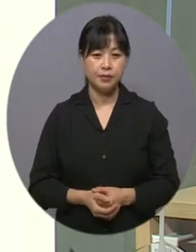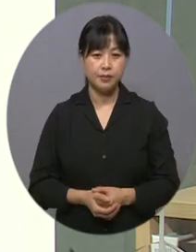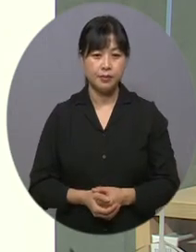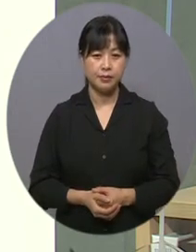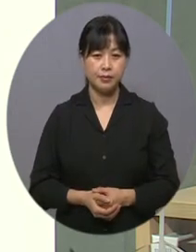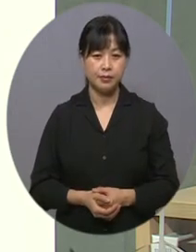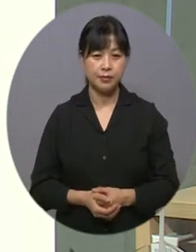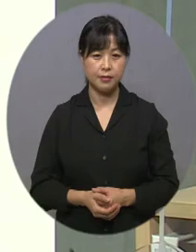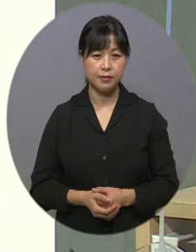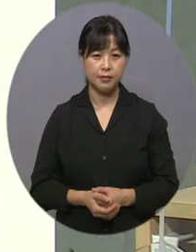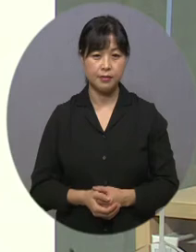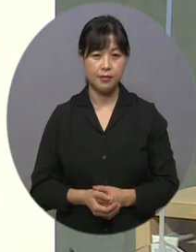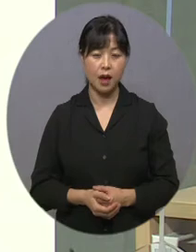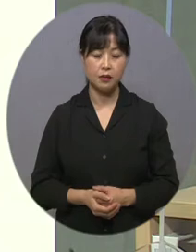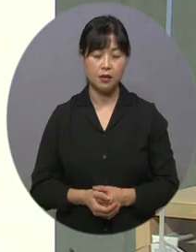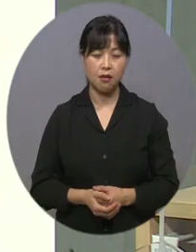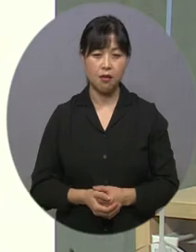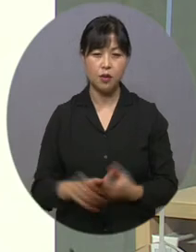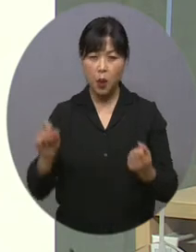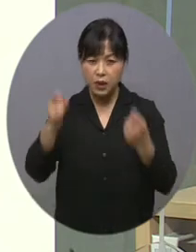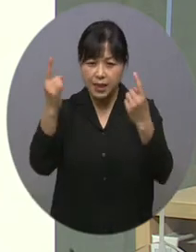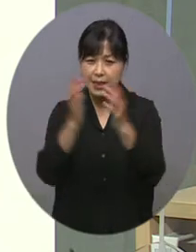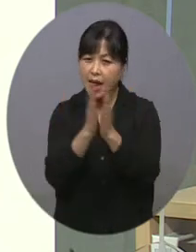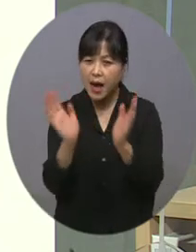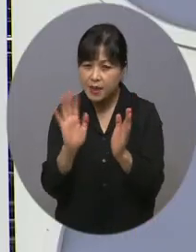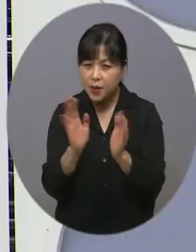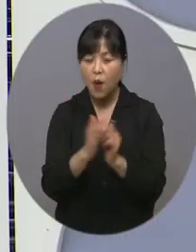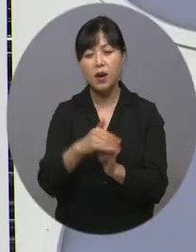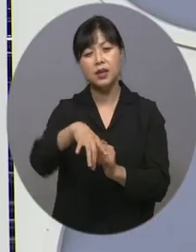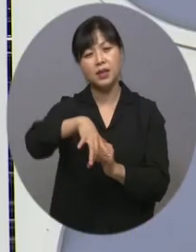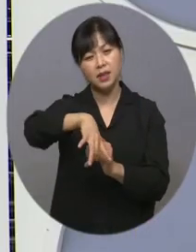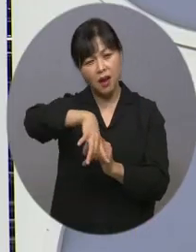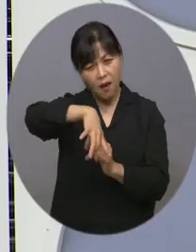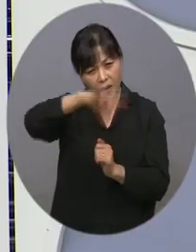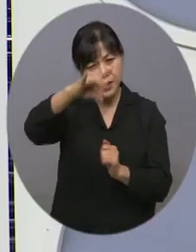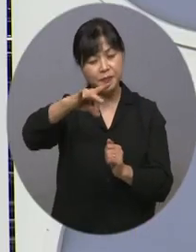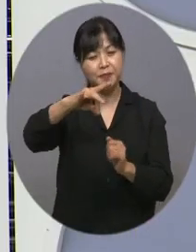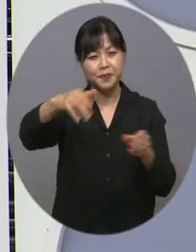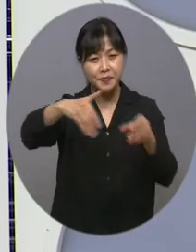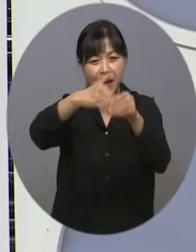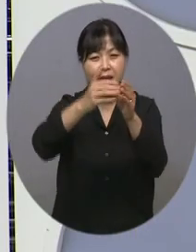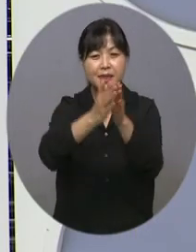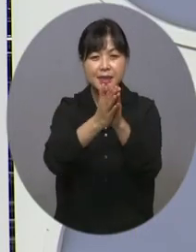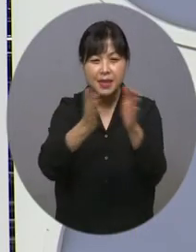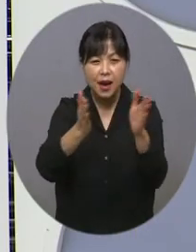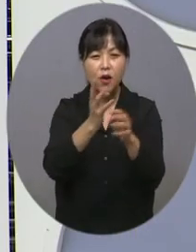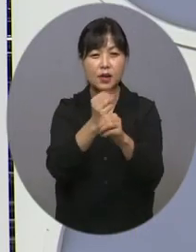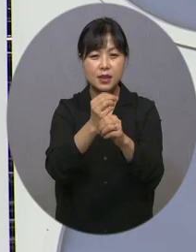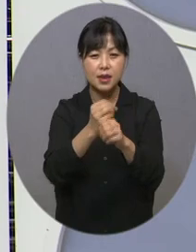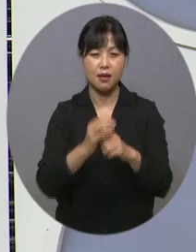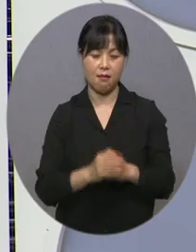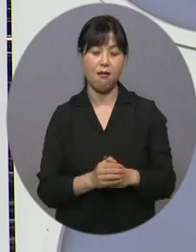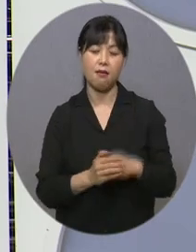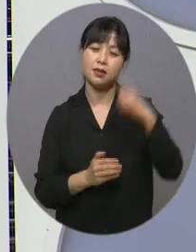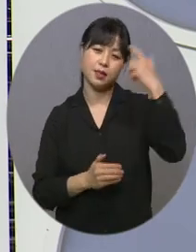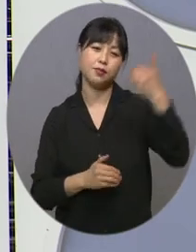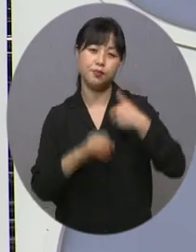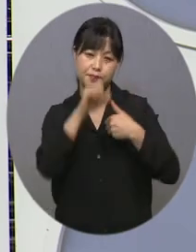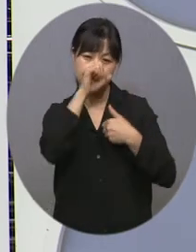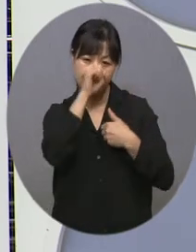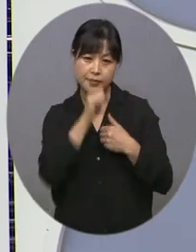일괄적으로는 안 했을 거 아니에요? 되게 첫 사업을 뜬 게 그렇죠. 언제예요? 그렇죠. 조심 말씀입니다. 지금 이제